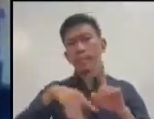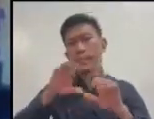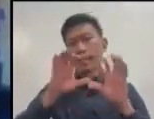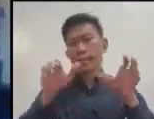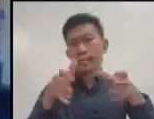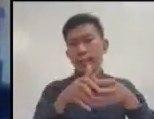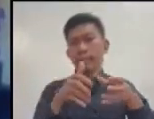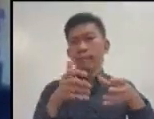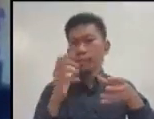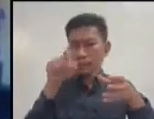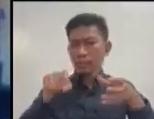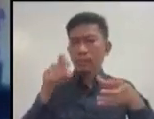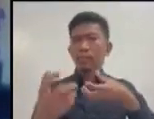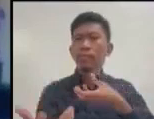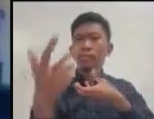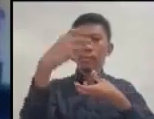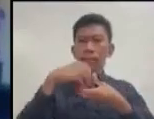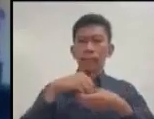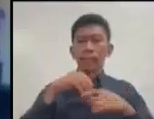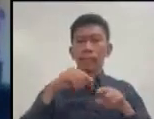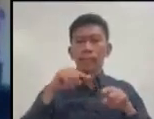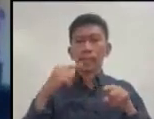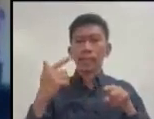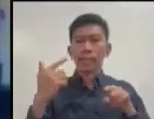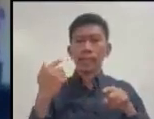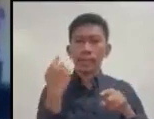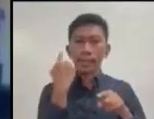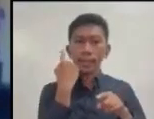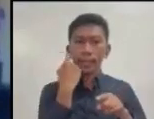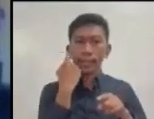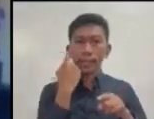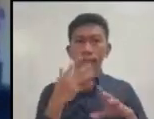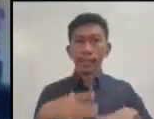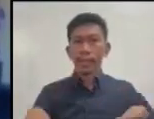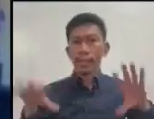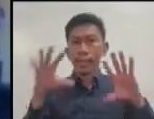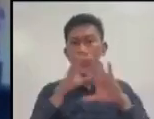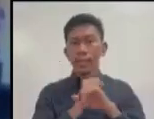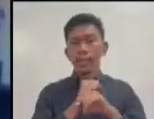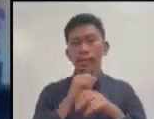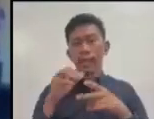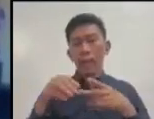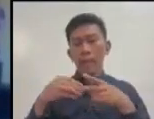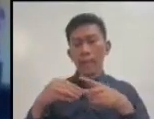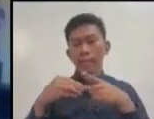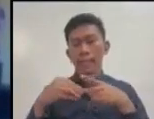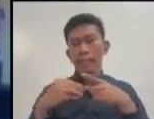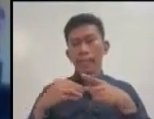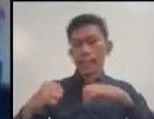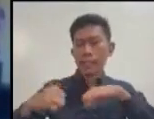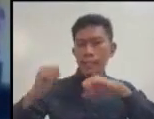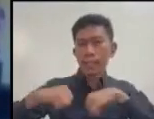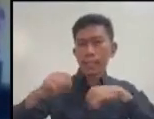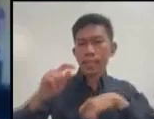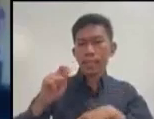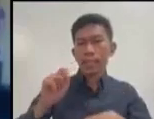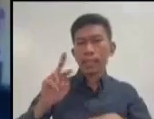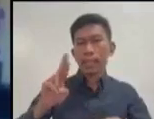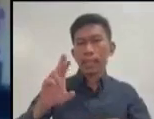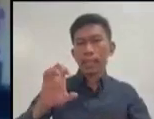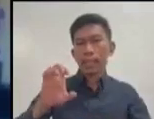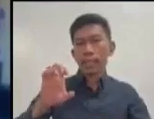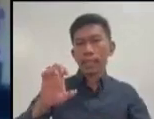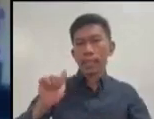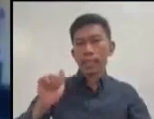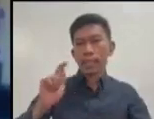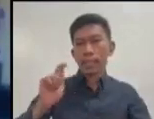dito sa katatapos pa lamang na plastic treaty, na kung saan, kasi itong problema sa plastic pollution